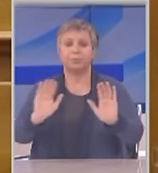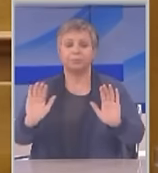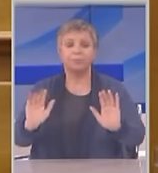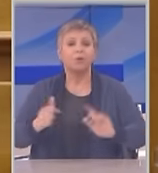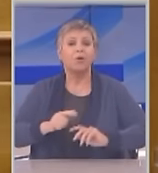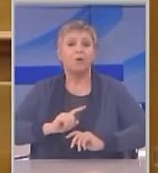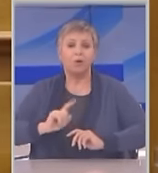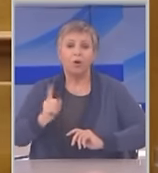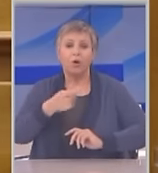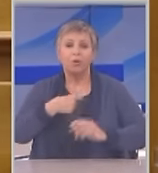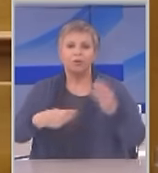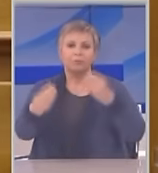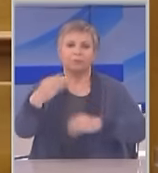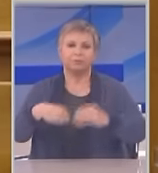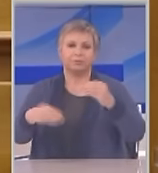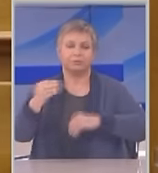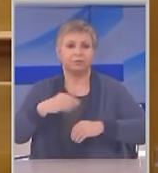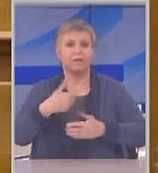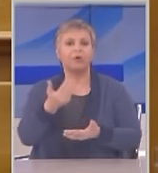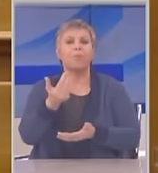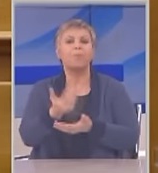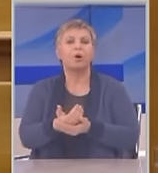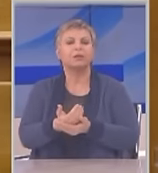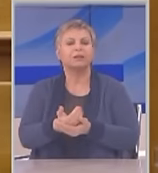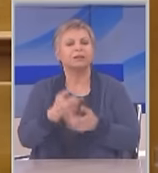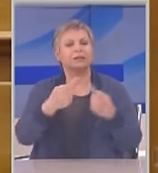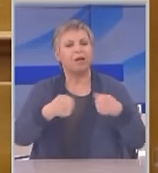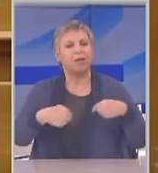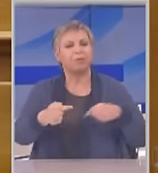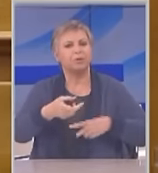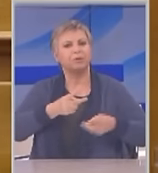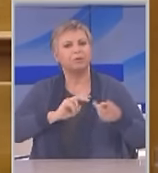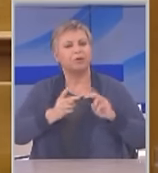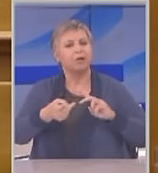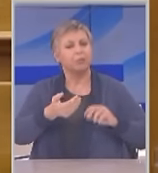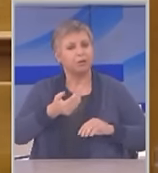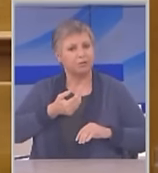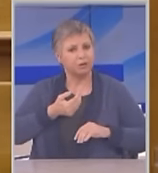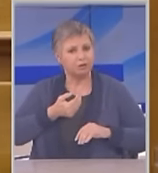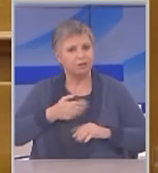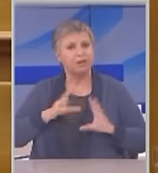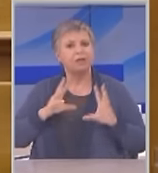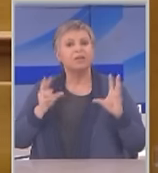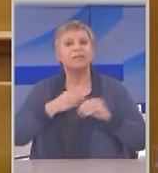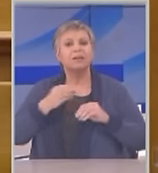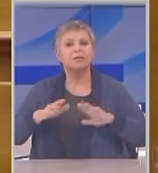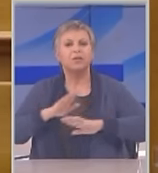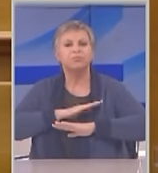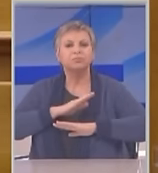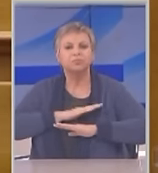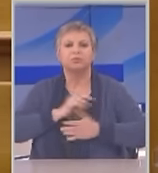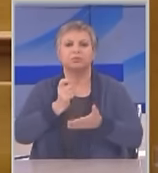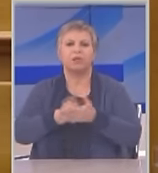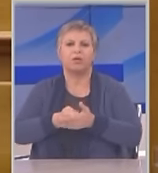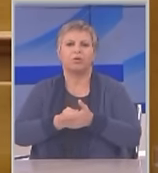υπερψηφίσει την πρόταση για τη συγκρότηση Προανακριτικής Επιτροπής για τις υποθέσεις των εξοπλιστικών προγραμμάτων